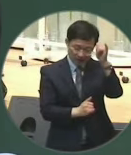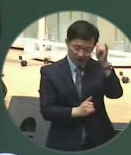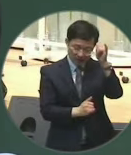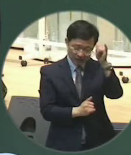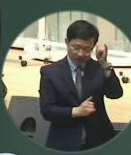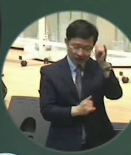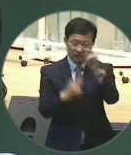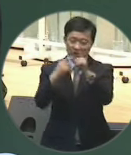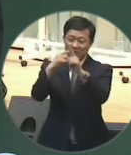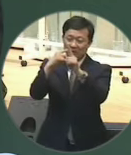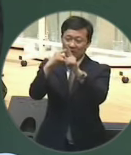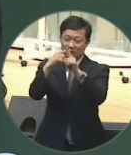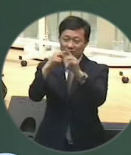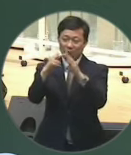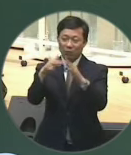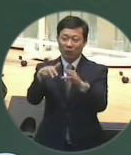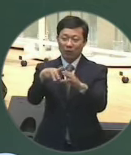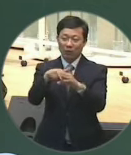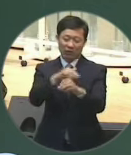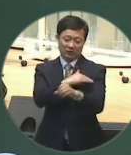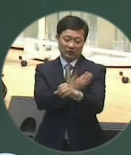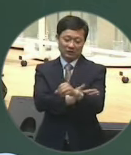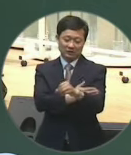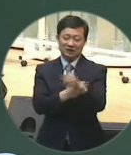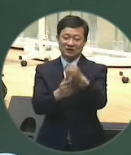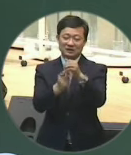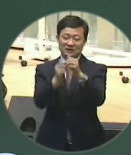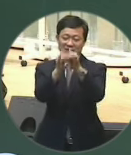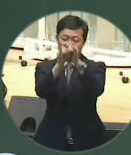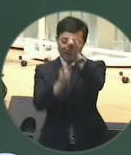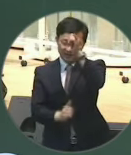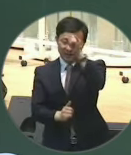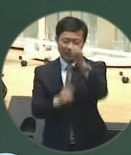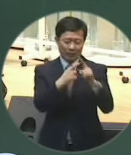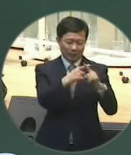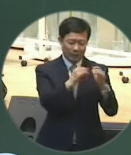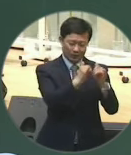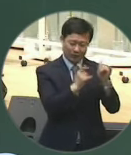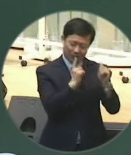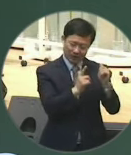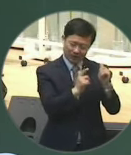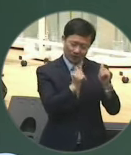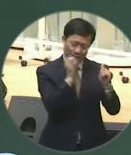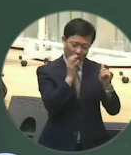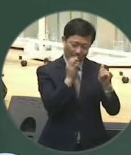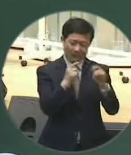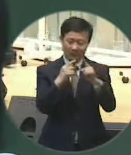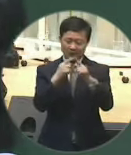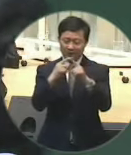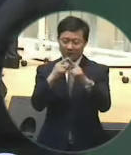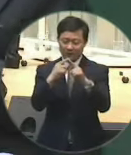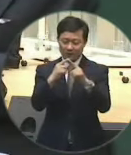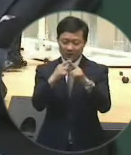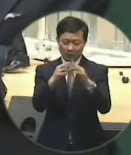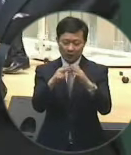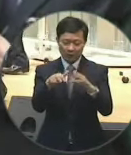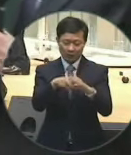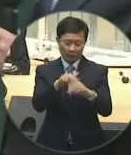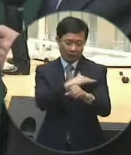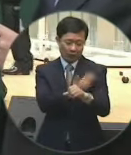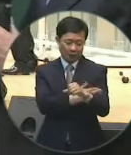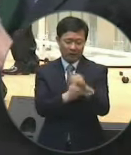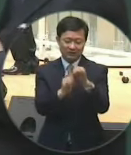교회사라기보다는 교권사입니다. So rather than saying these three things is a description of church history, it's actually the history